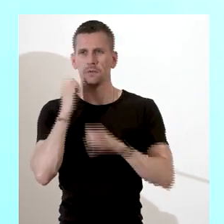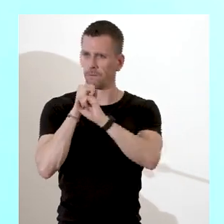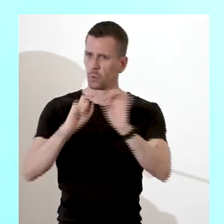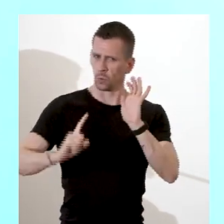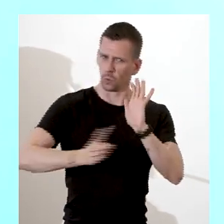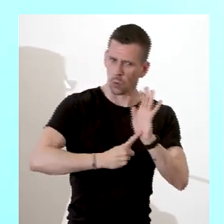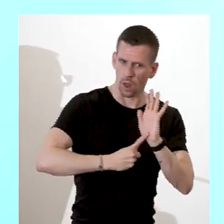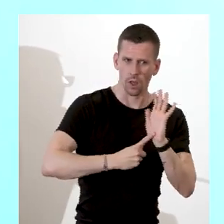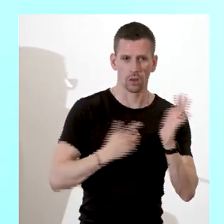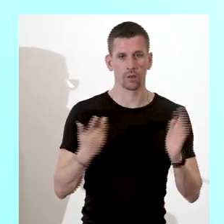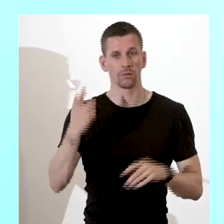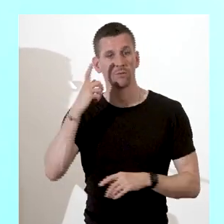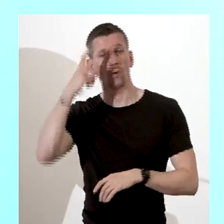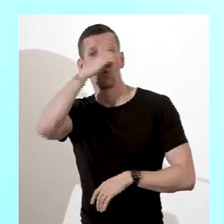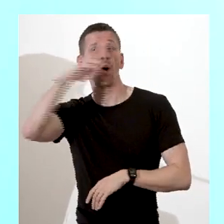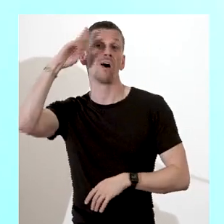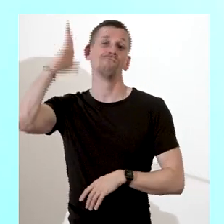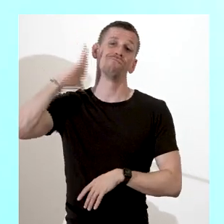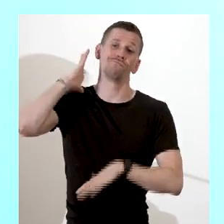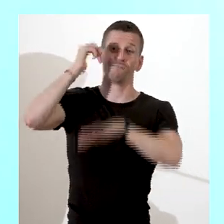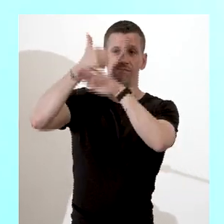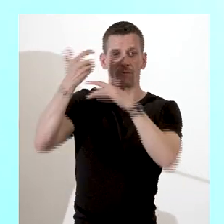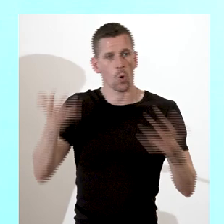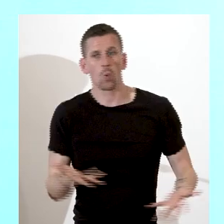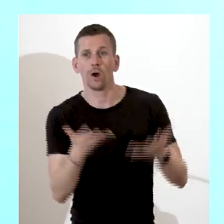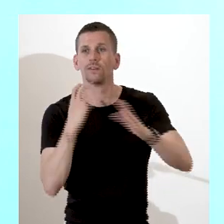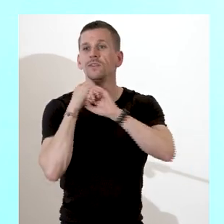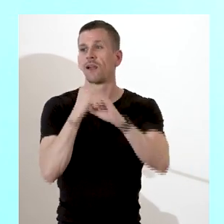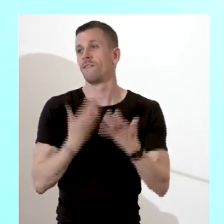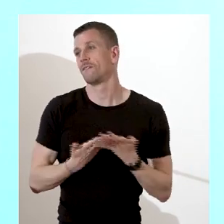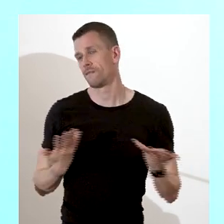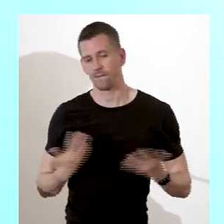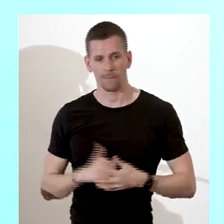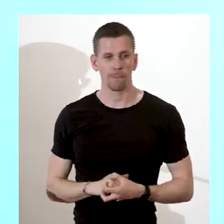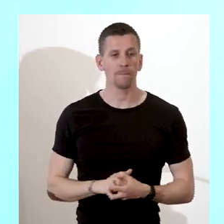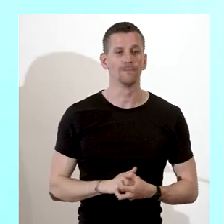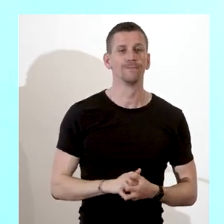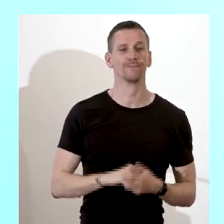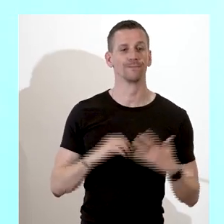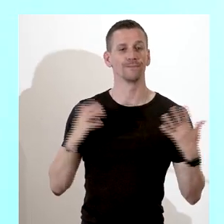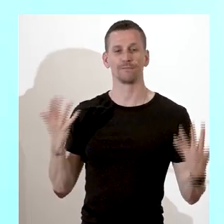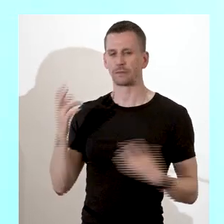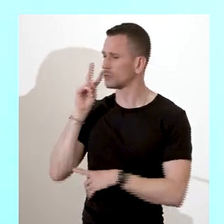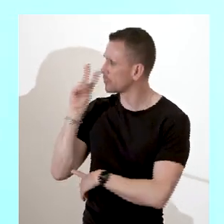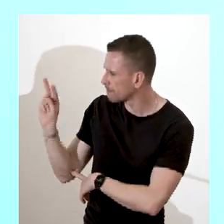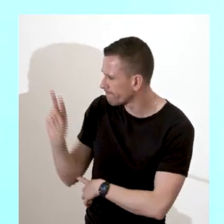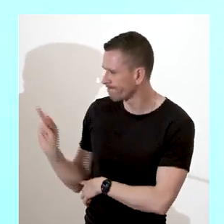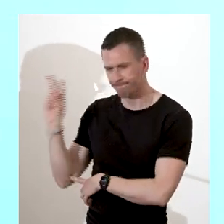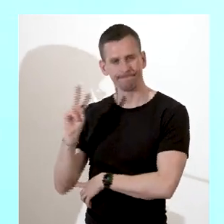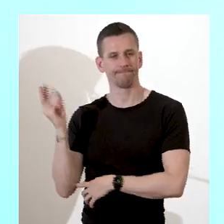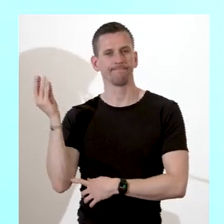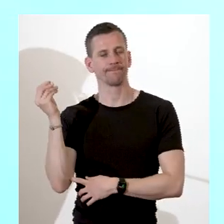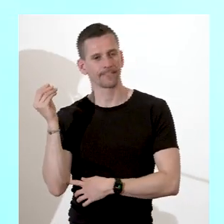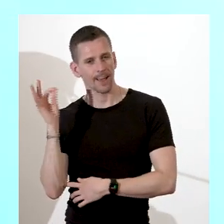monarchique. Ces représentations sont lisses, sages, et ne disent rien de l'horreur de la traite,